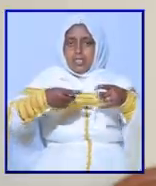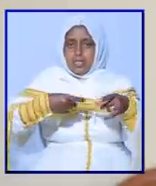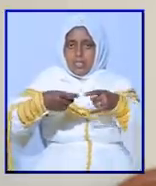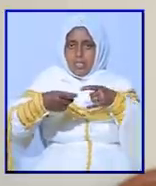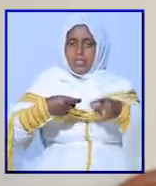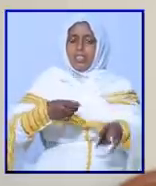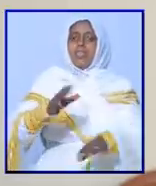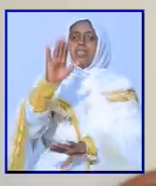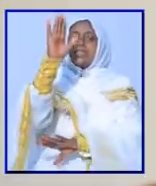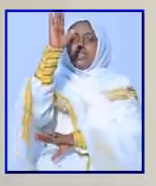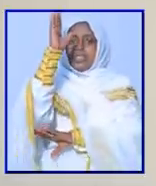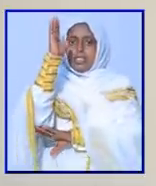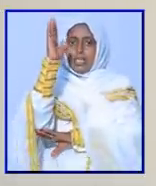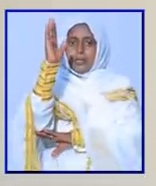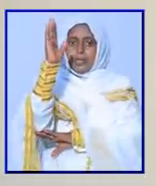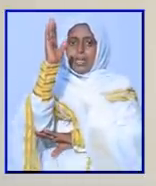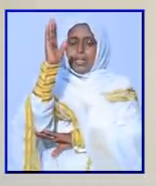አስተዳዳሪ